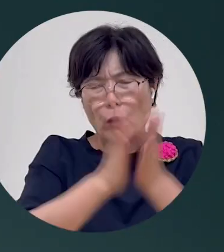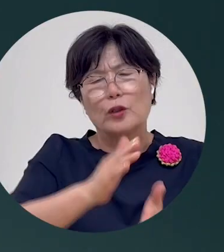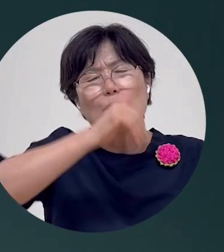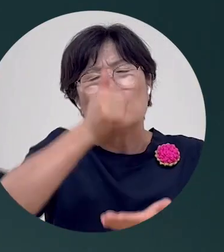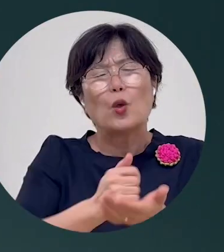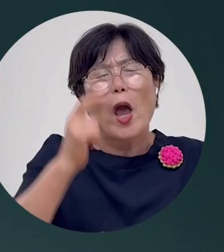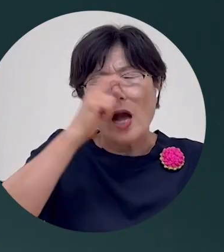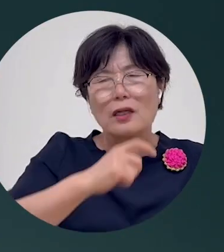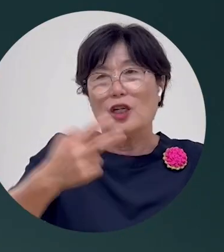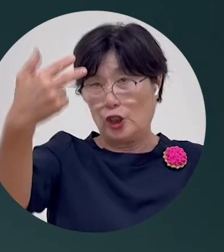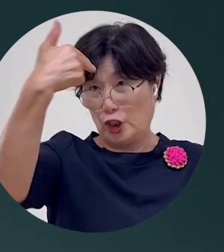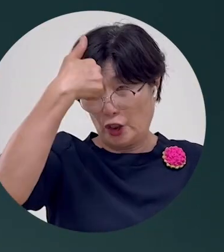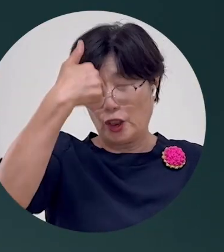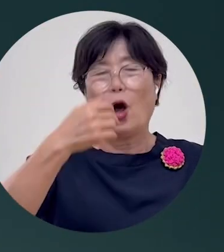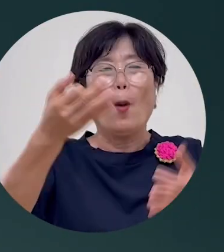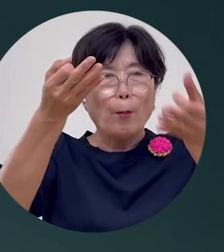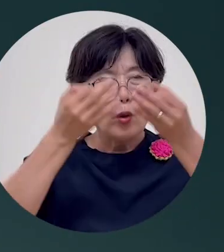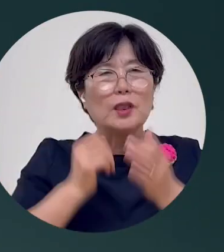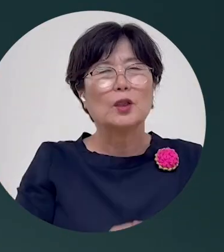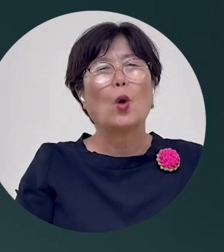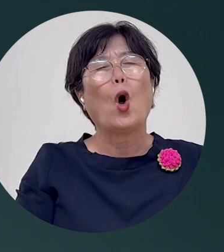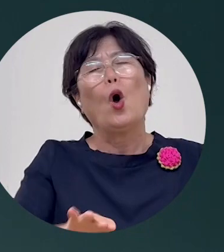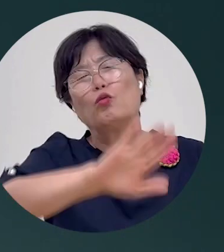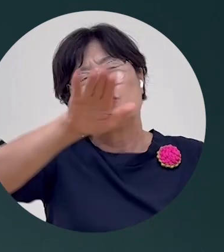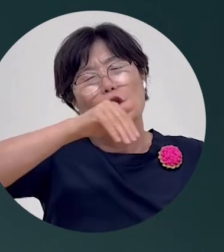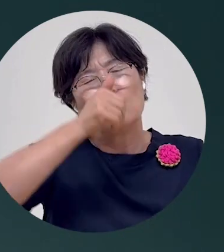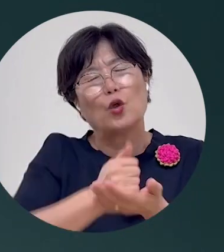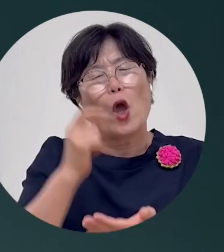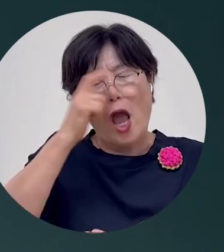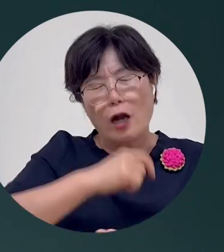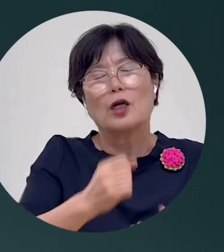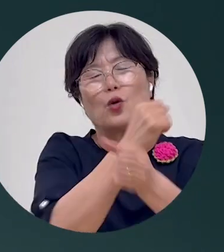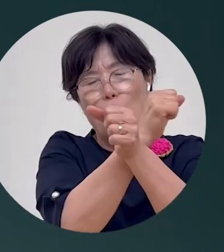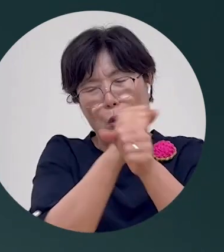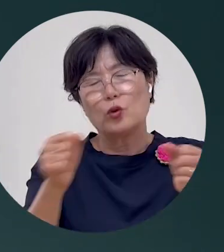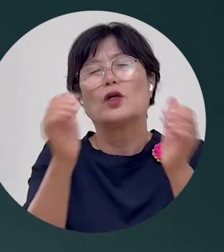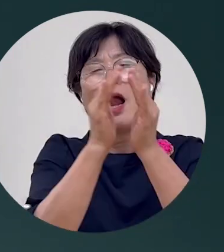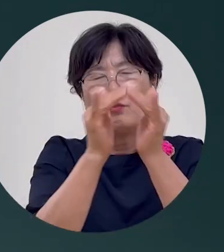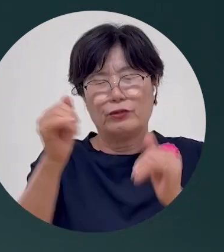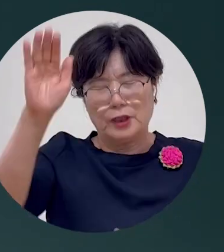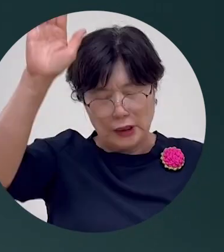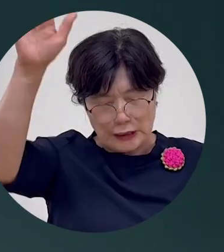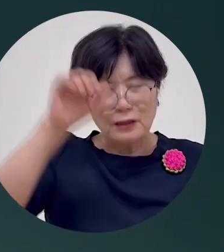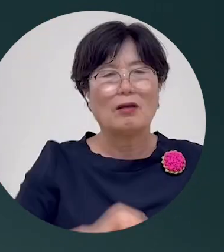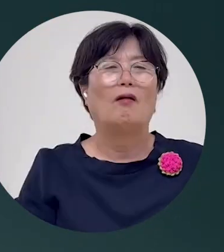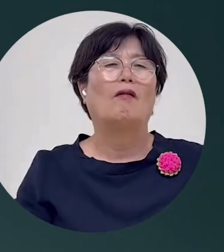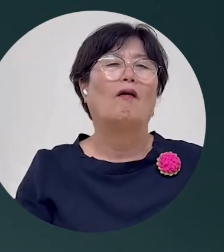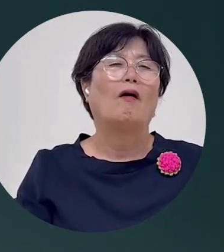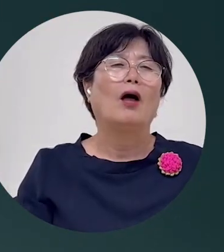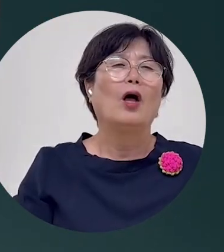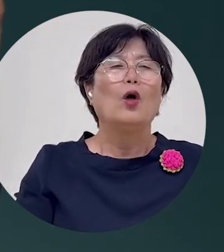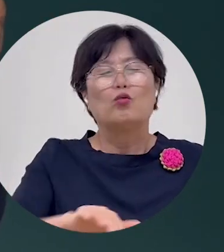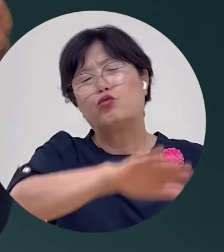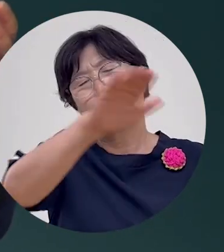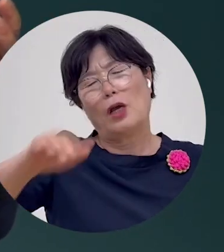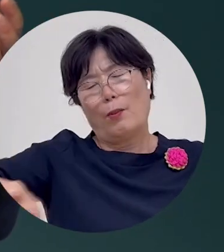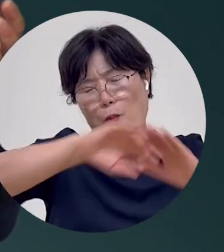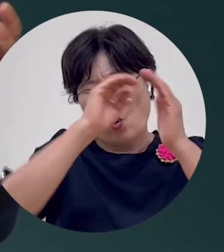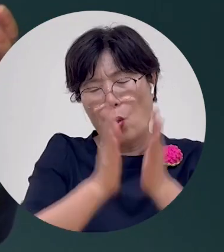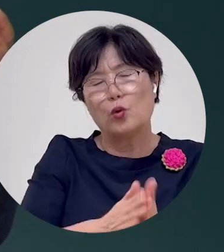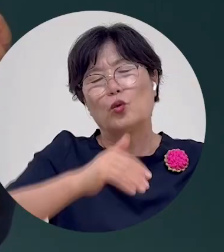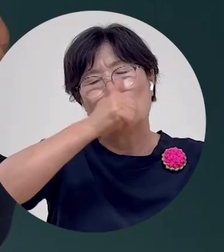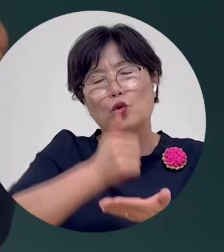지켜보시되 이 죄를 용서하실 분이 있습니까, 없습니까? 있습니다. 우리의 모든